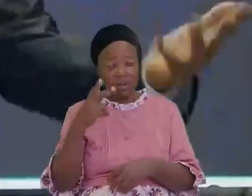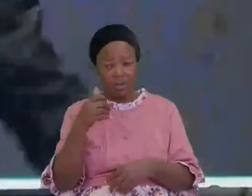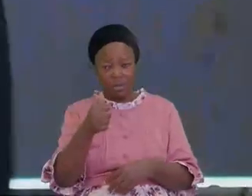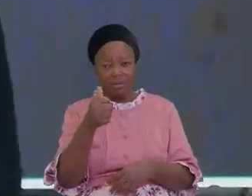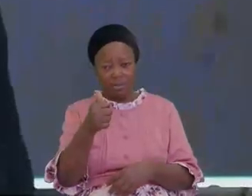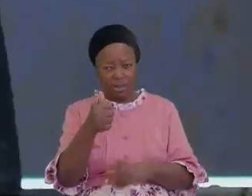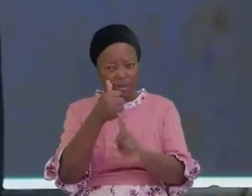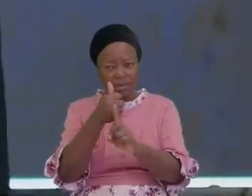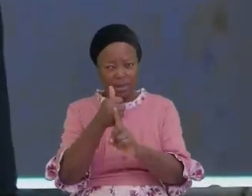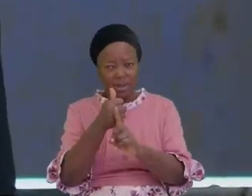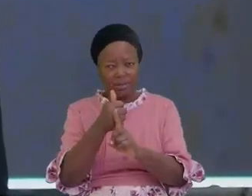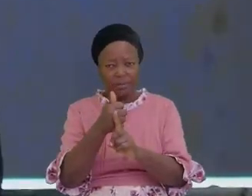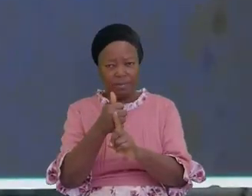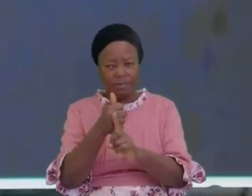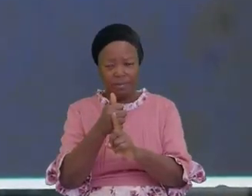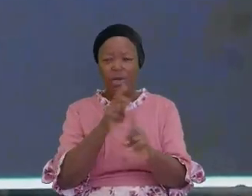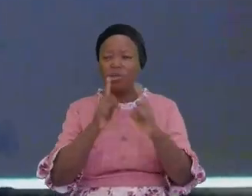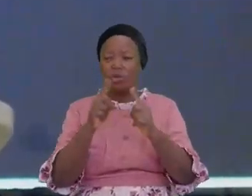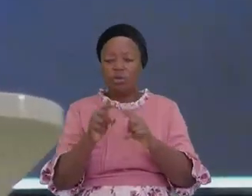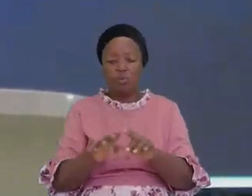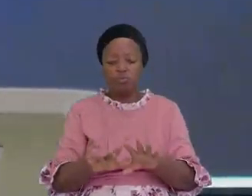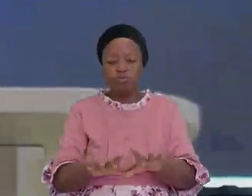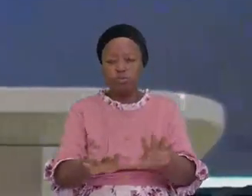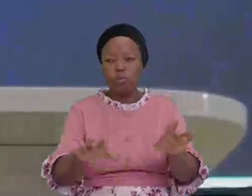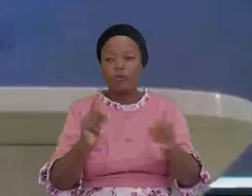Et j'ai vu que je m'adressais à une foule.